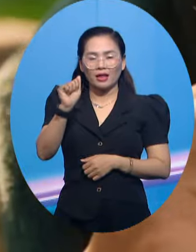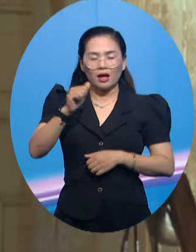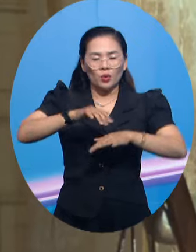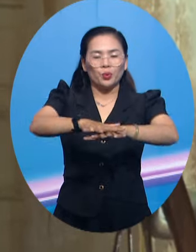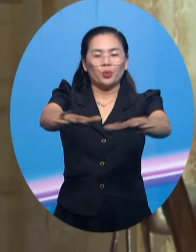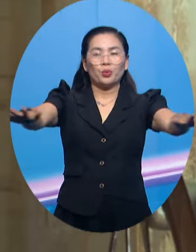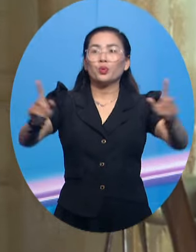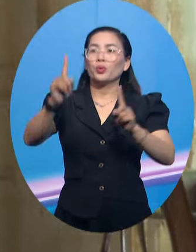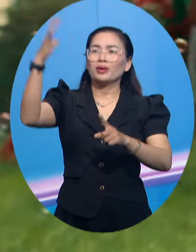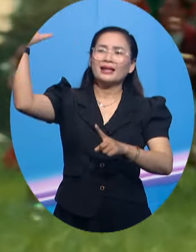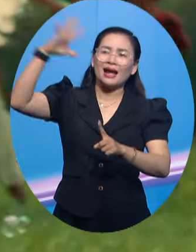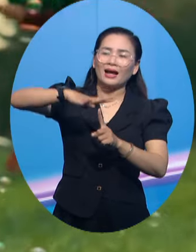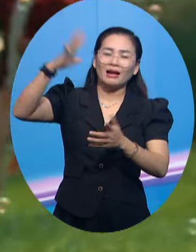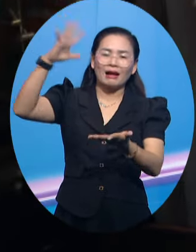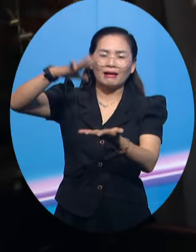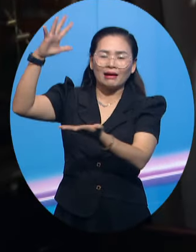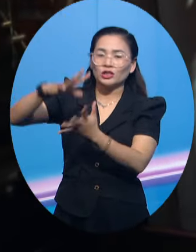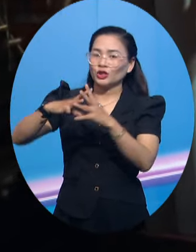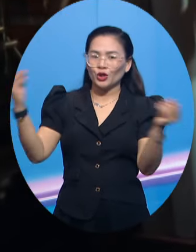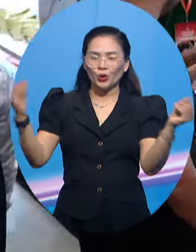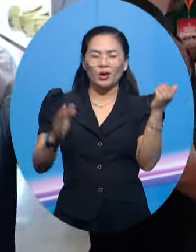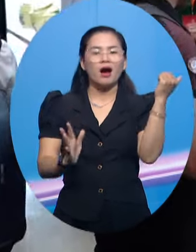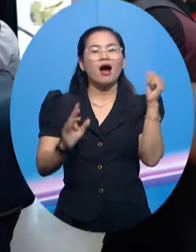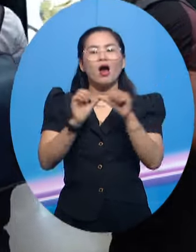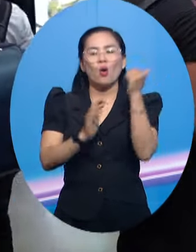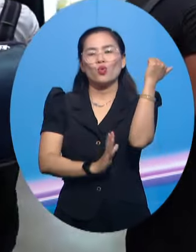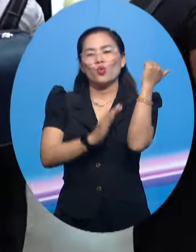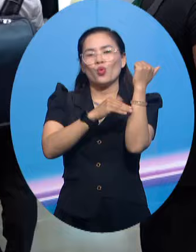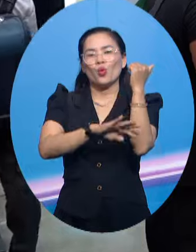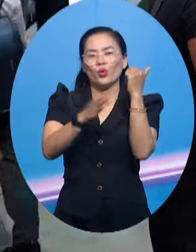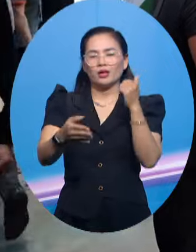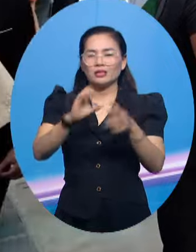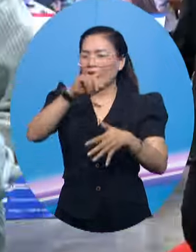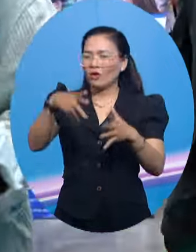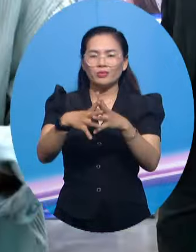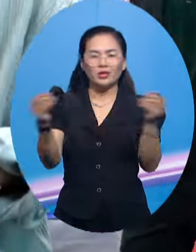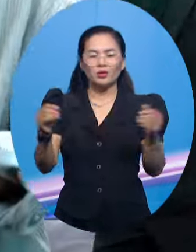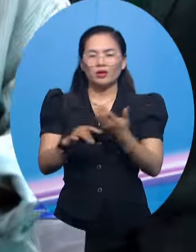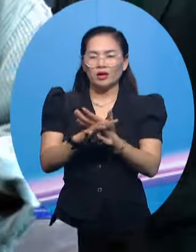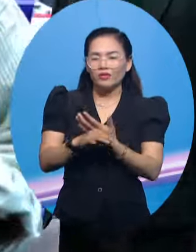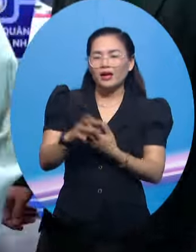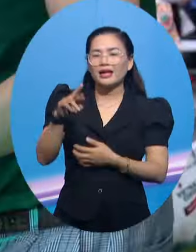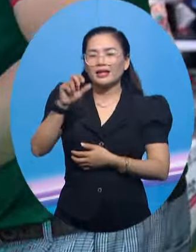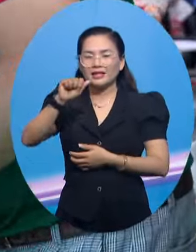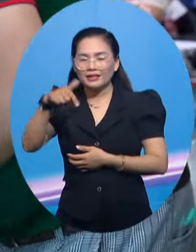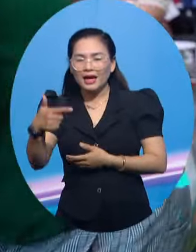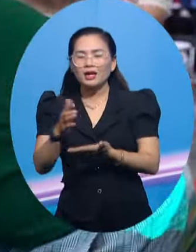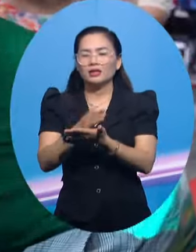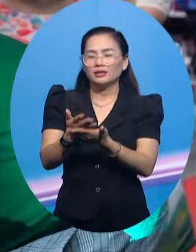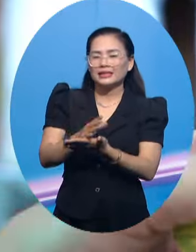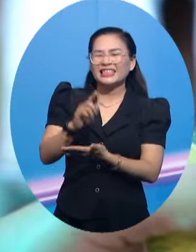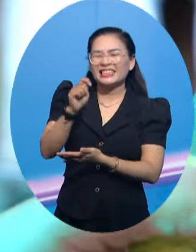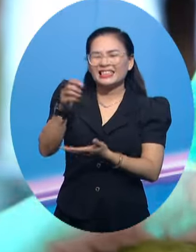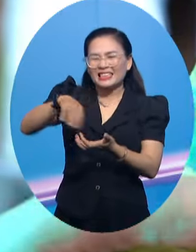rộng gần 1,5 triệu mét vuông tại cao nguyên. Đơn vị đã cho ra mắt đa dạng các sản phẩm như cà phê hạt rang, cà phê rang xay truyền